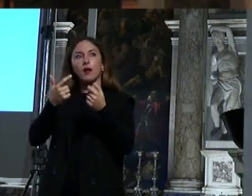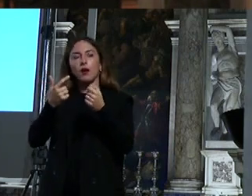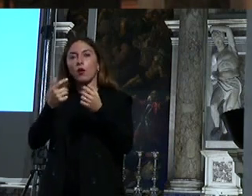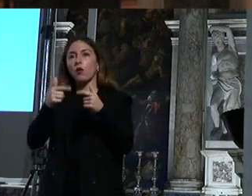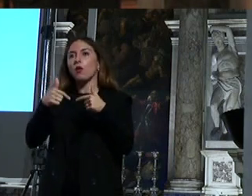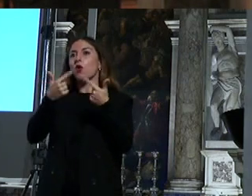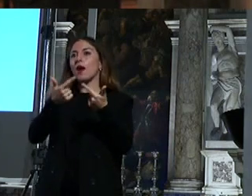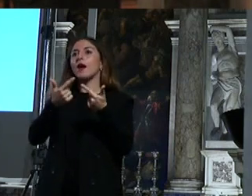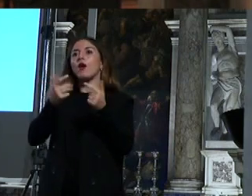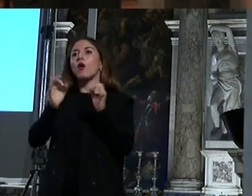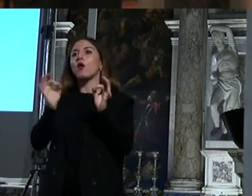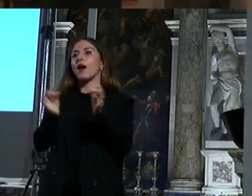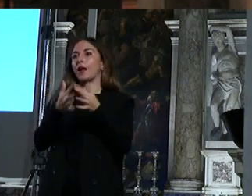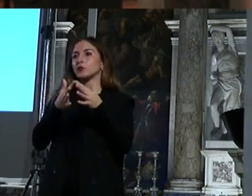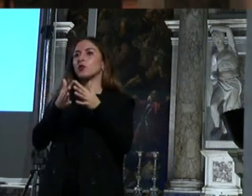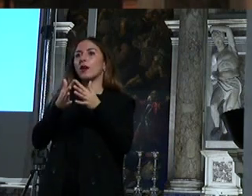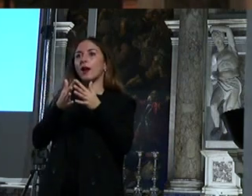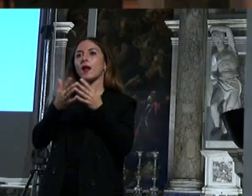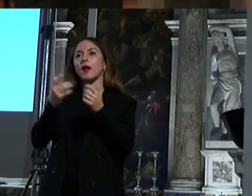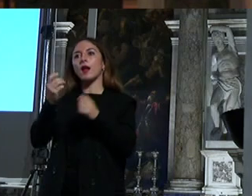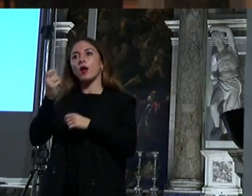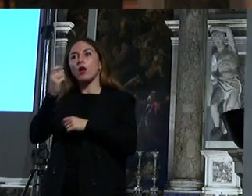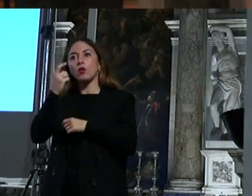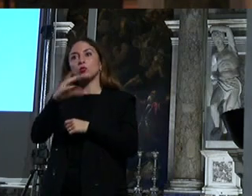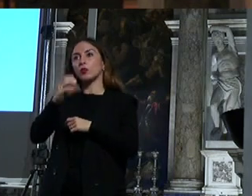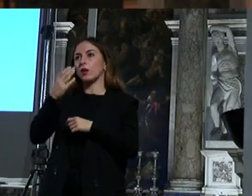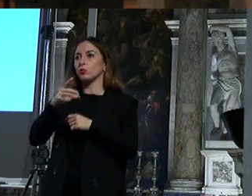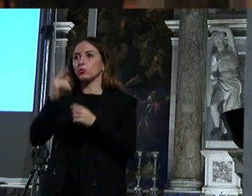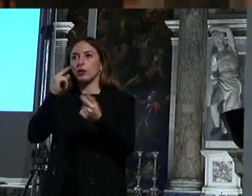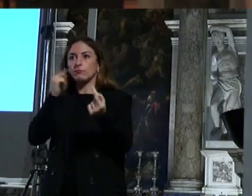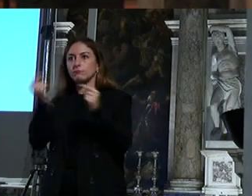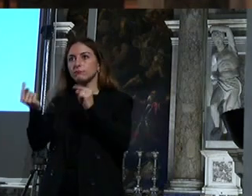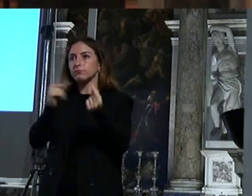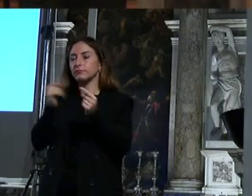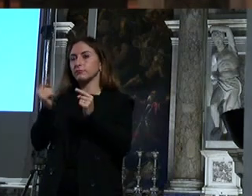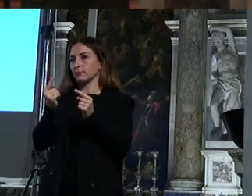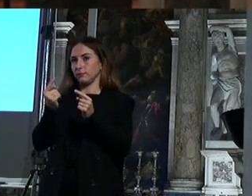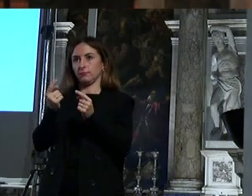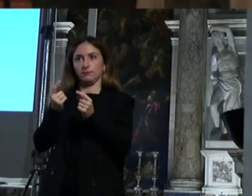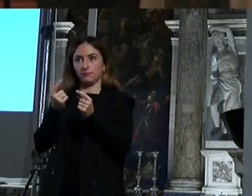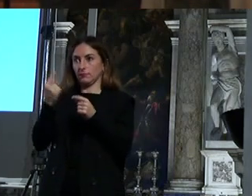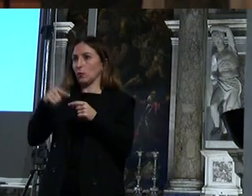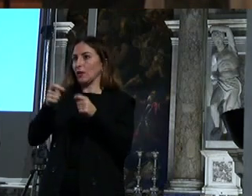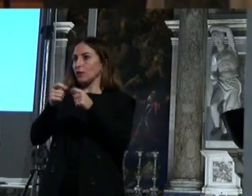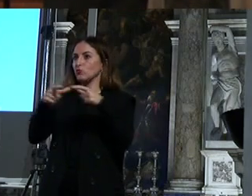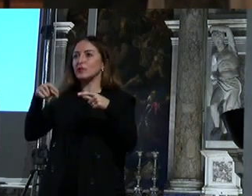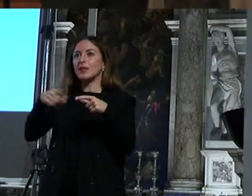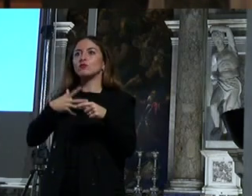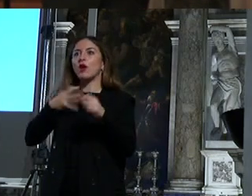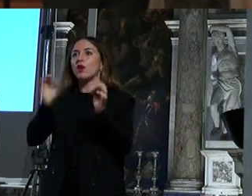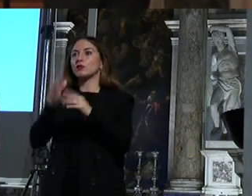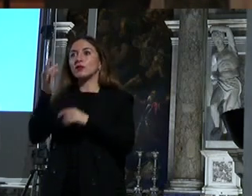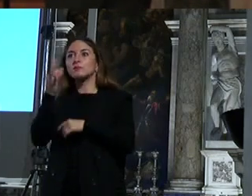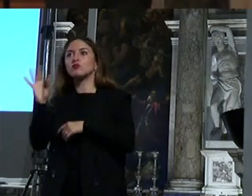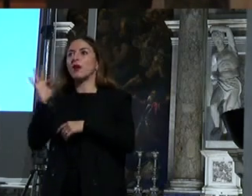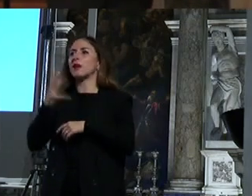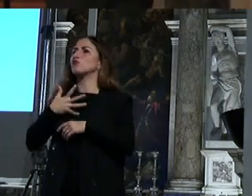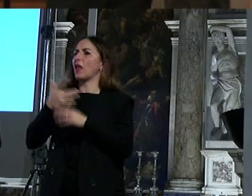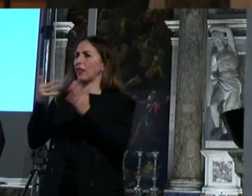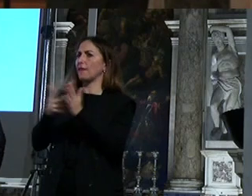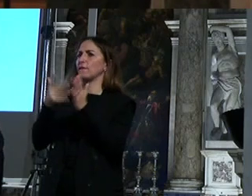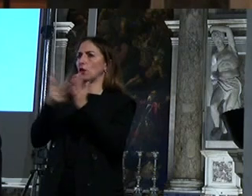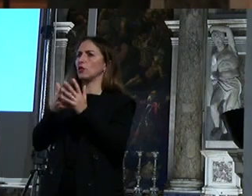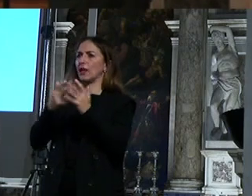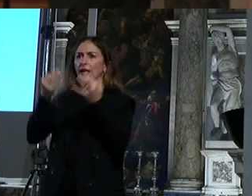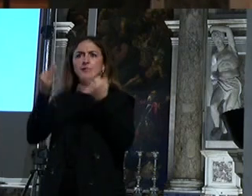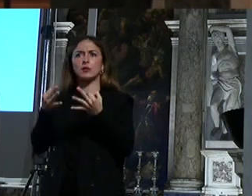non si ha in tante città del mondo. Voi vivete in una città speciale, con delle occasioni speciali, con delle difficoltà sicuramente,